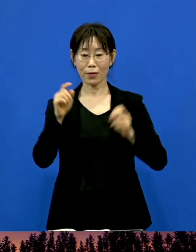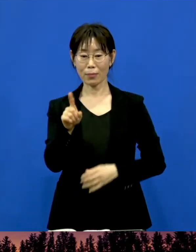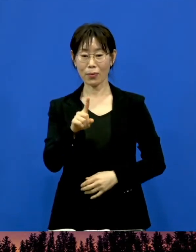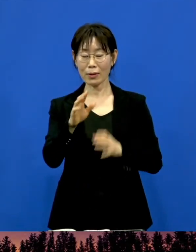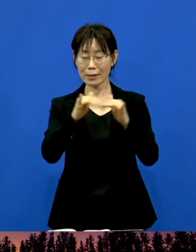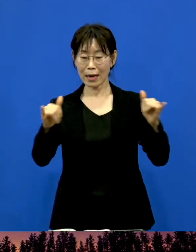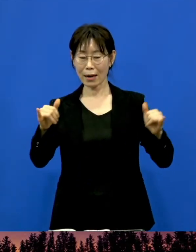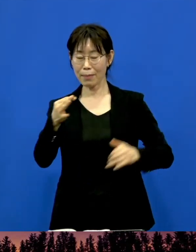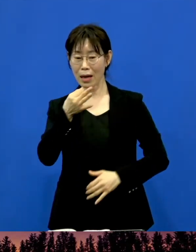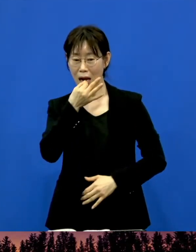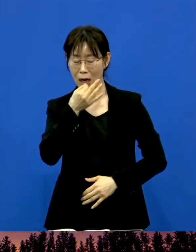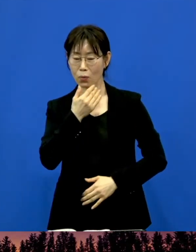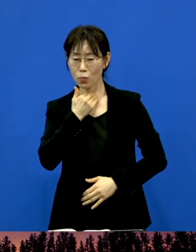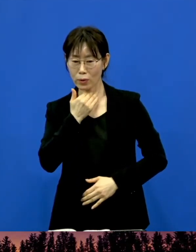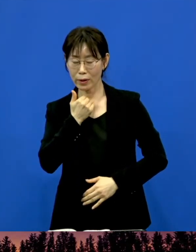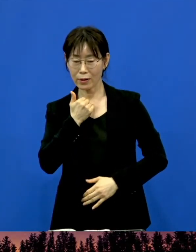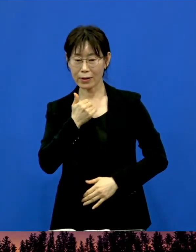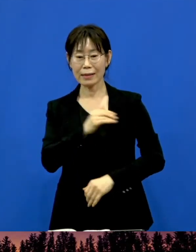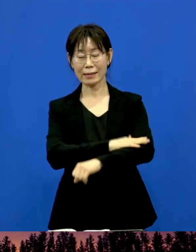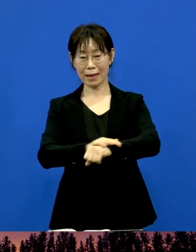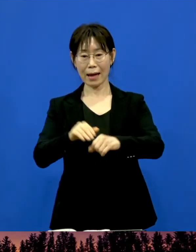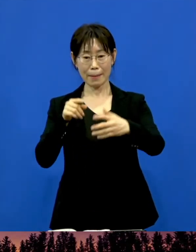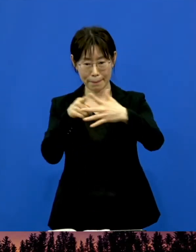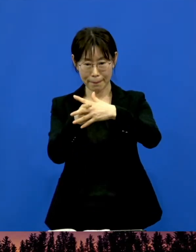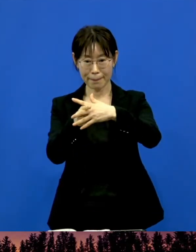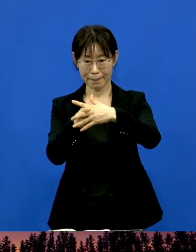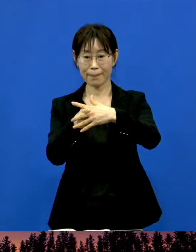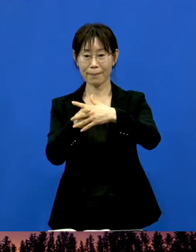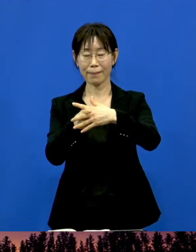있어요. 여러분, 인간이 뭘 원하는지를 알고 있어요.